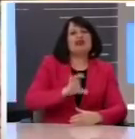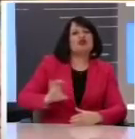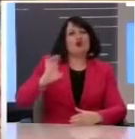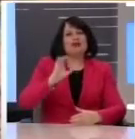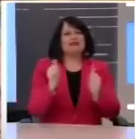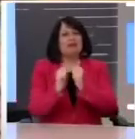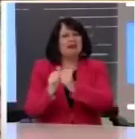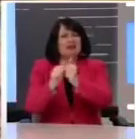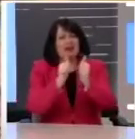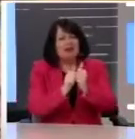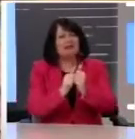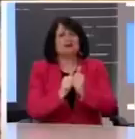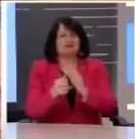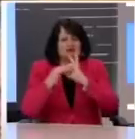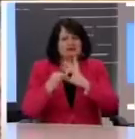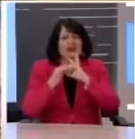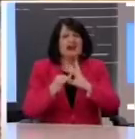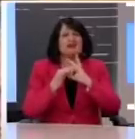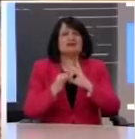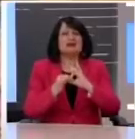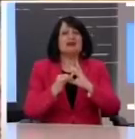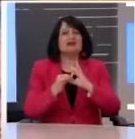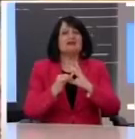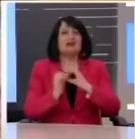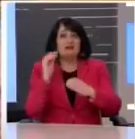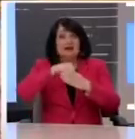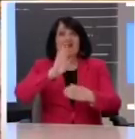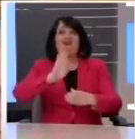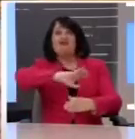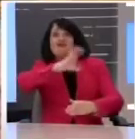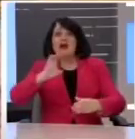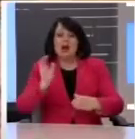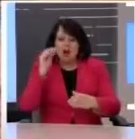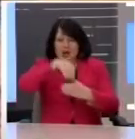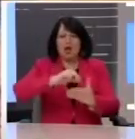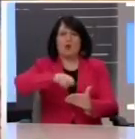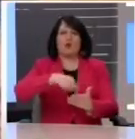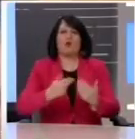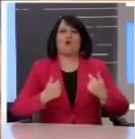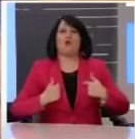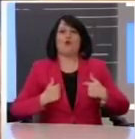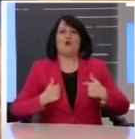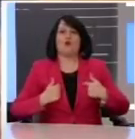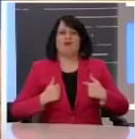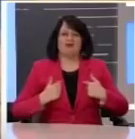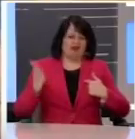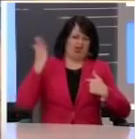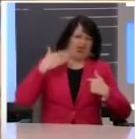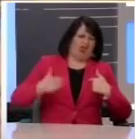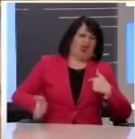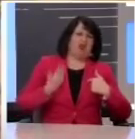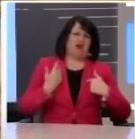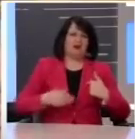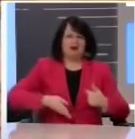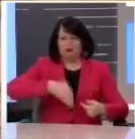συγκροτήσει, μέσα από τον ενεργό μας ξανά ρόλο στα Βαλκάνια, δεν είμαστε του πεταματού και της